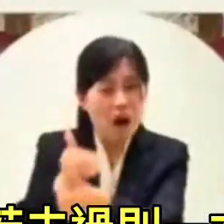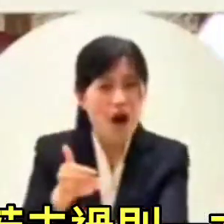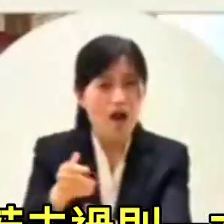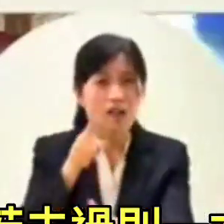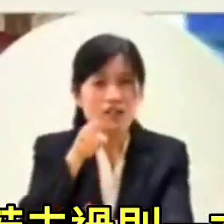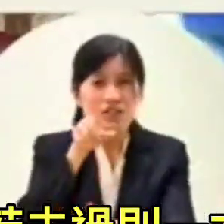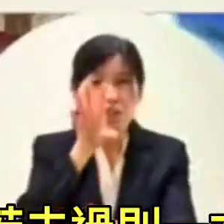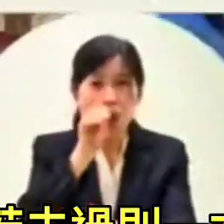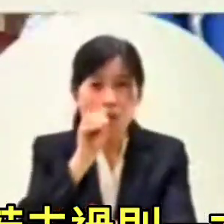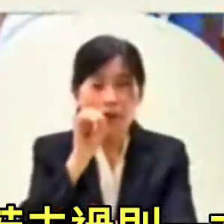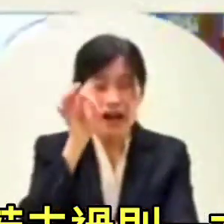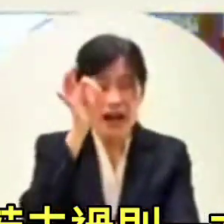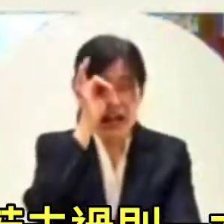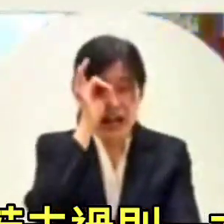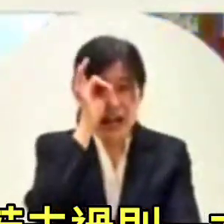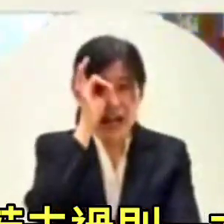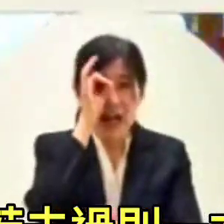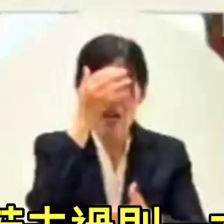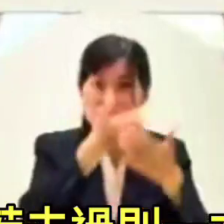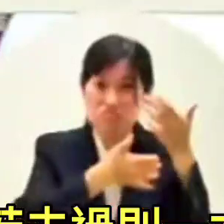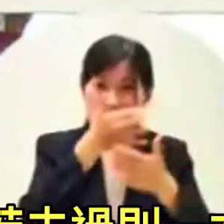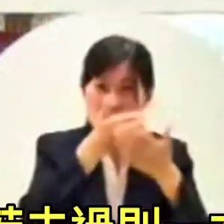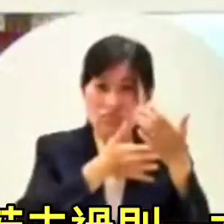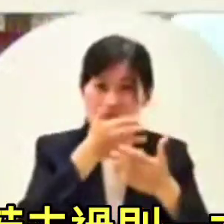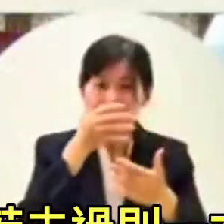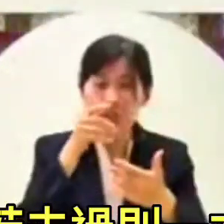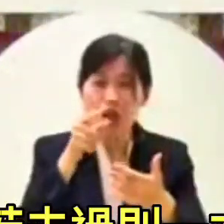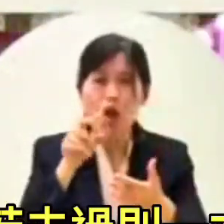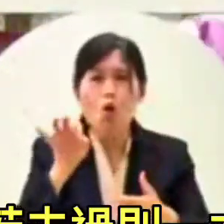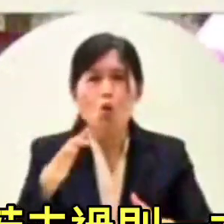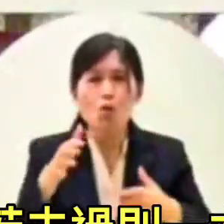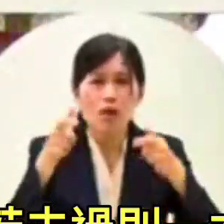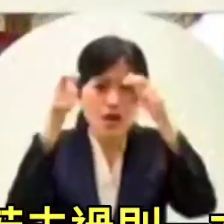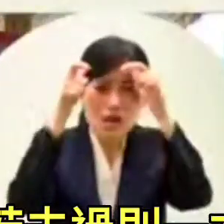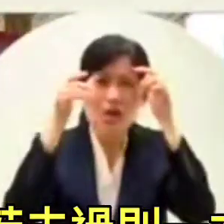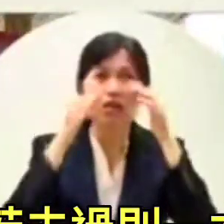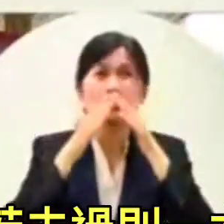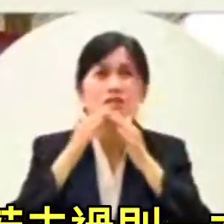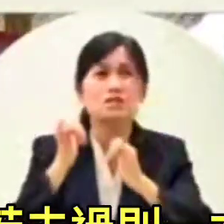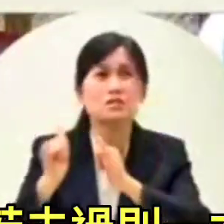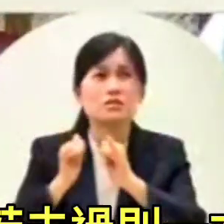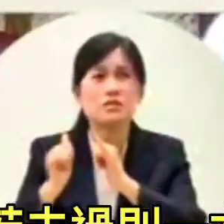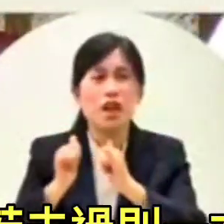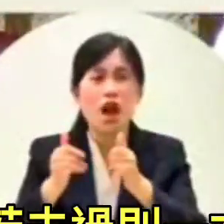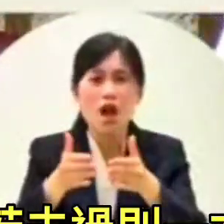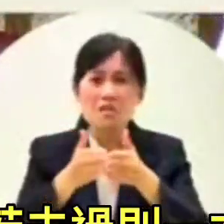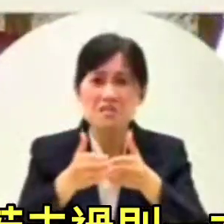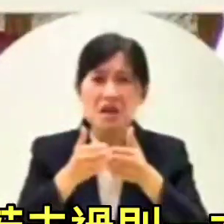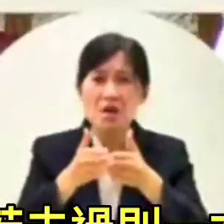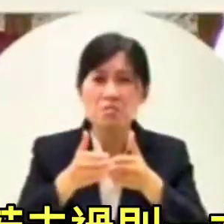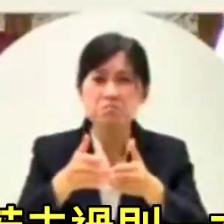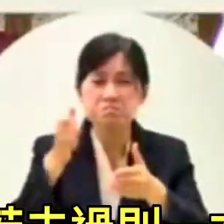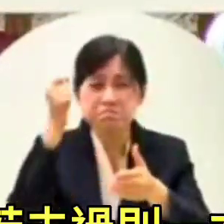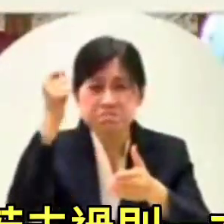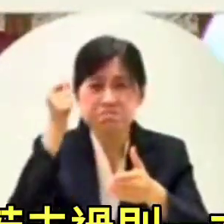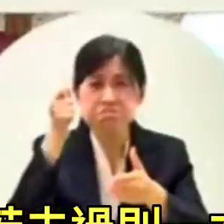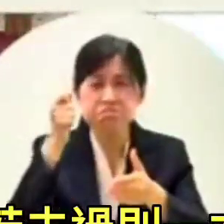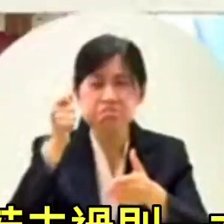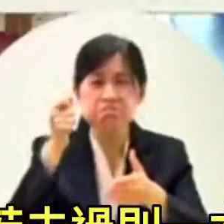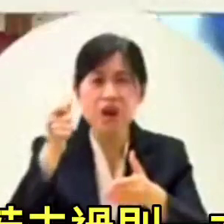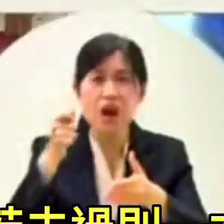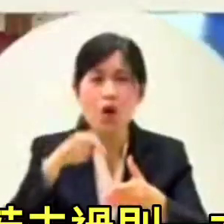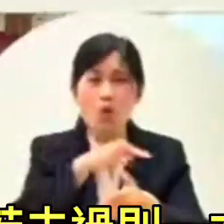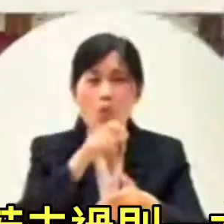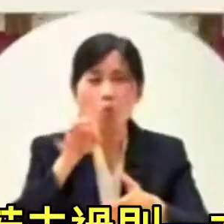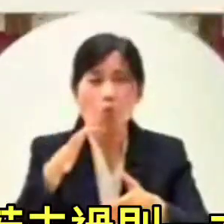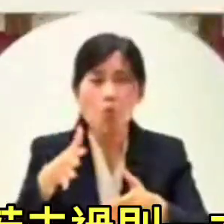的一些影片，为什么高雄市民要对你发动罢免？请问市长啊，你在这段期